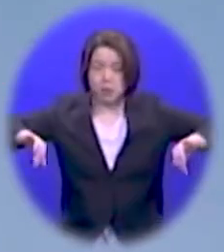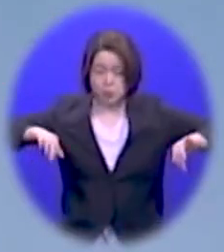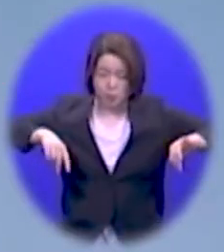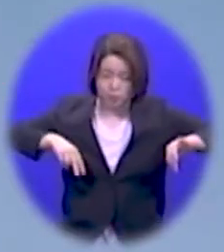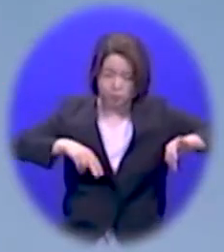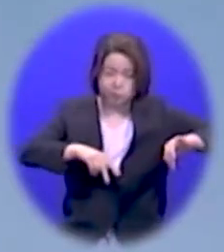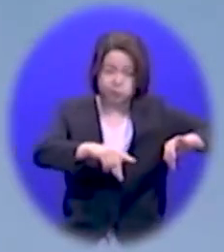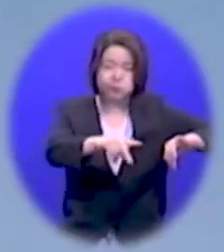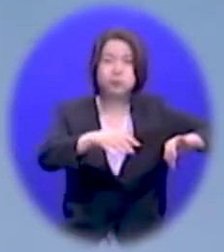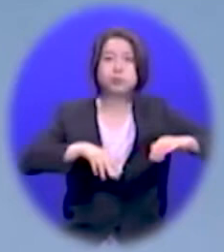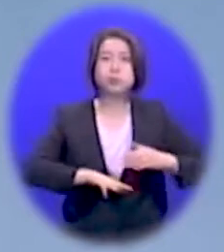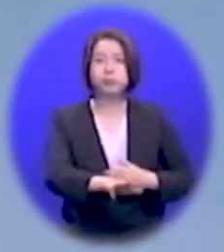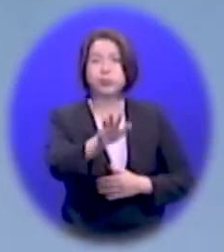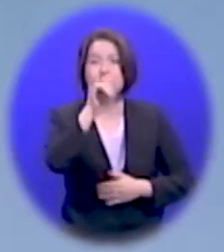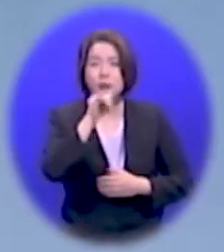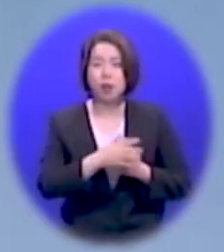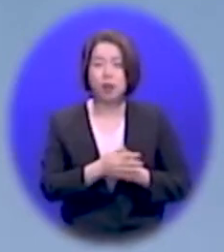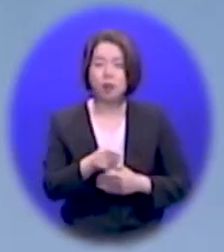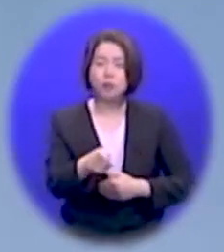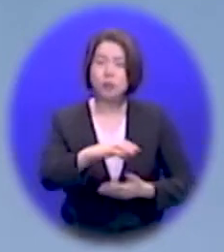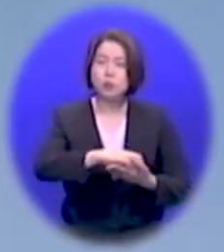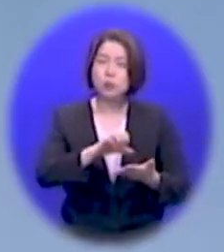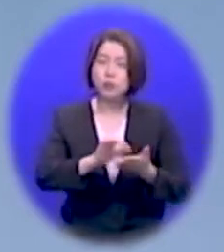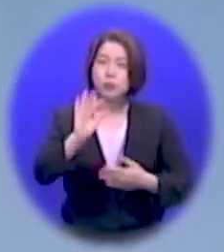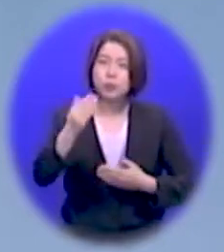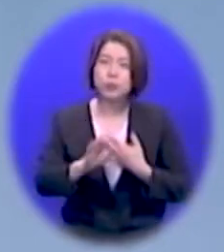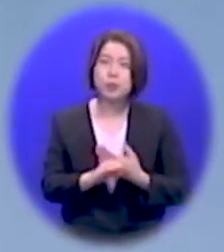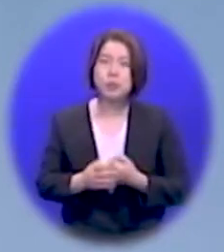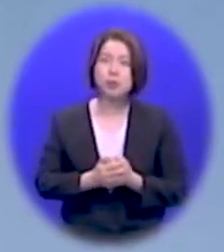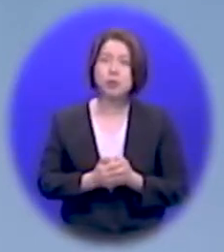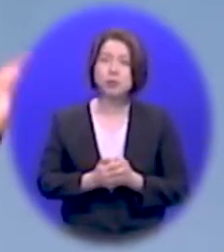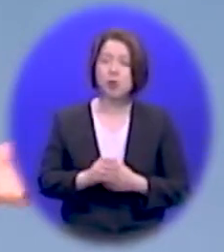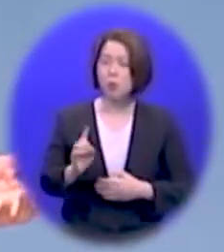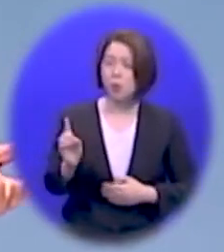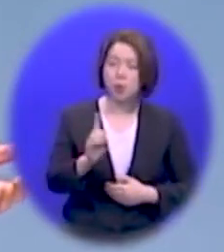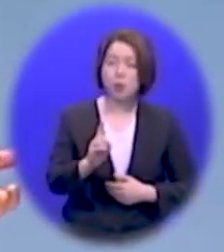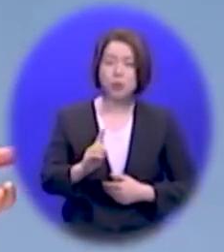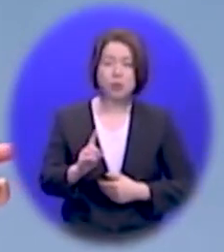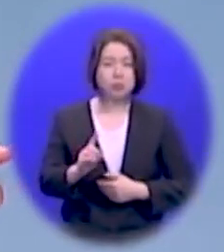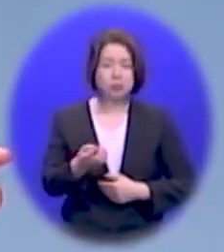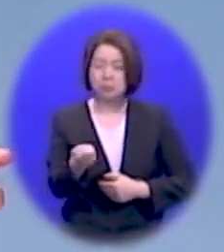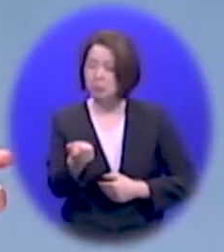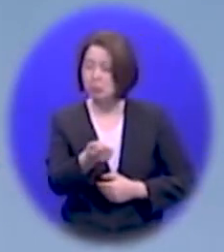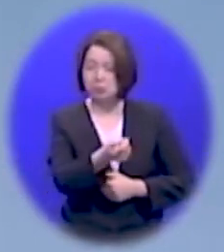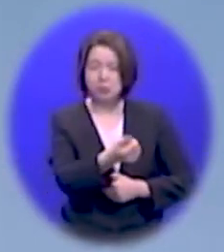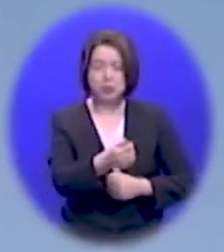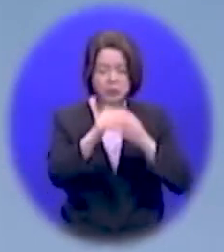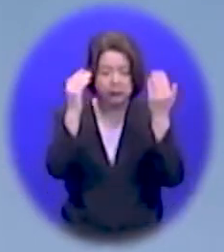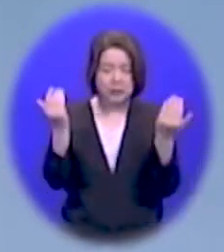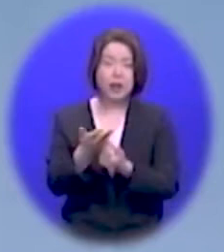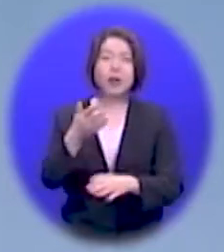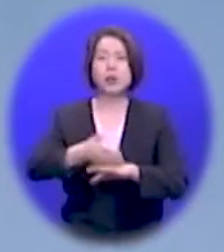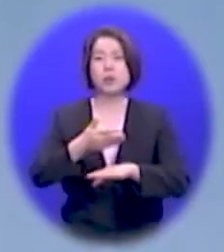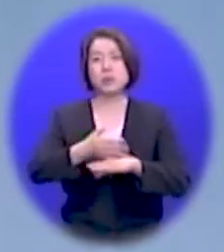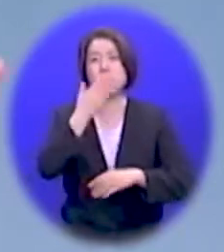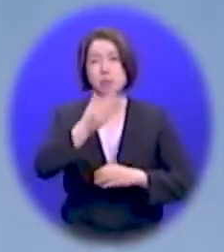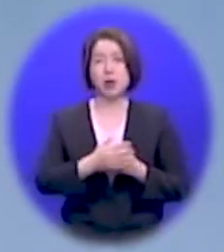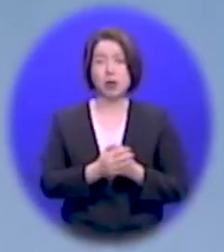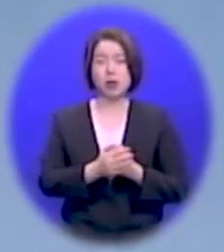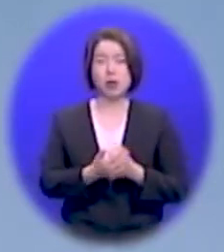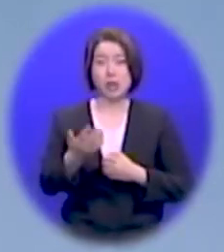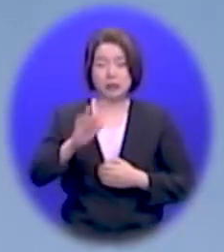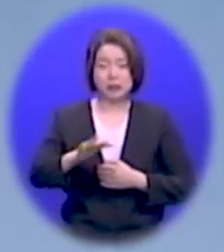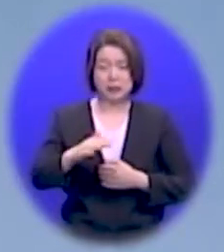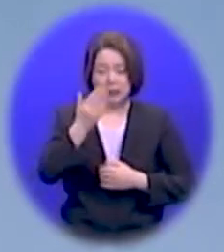나왔습니다 아 그 정도쯤 되면 어지간한 일다 감사할 일인데 그들은 광야로 나와서